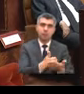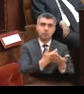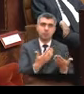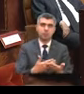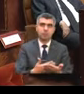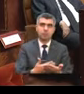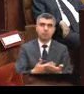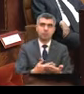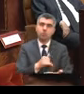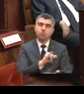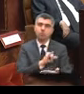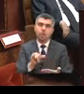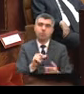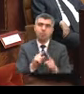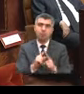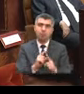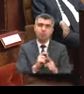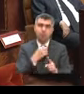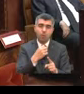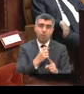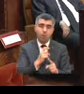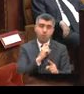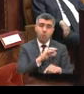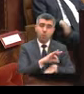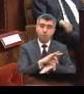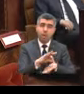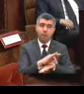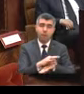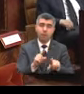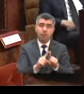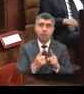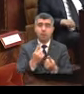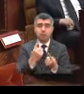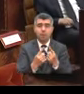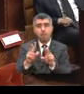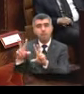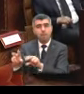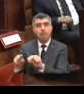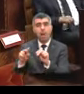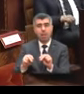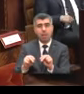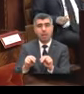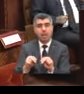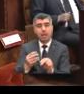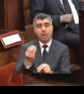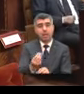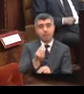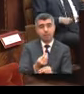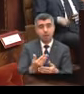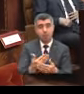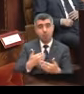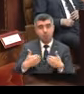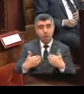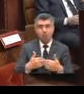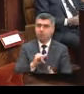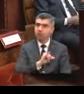لا يعقل أن التعويضات العائلية بالنسبة للموظفين المستخدمين تتساوي نفس التعويضات اللي عنده طفل في وضعية إعاقة، شي ما كاينش في